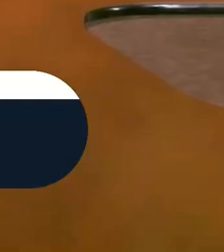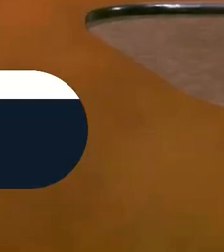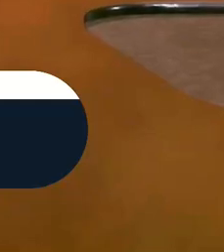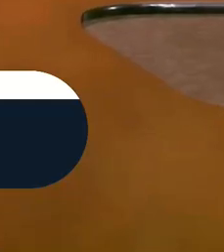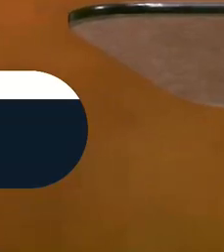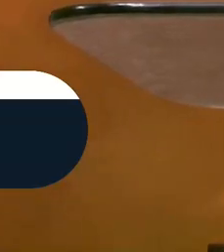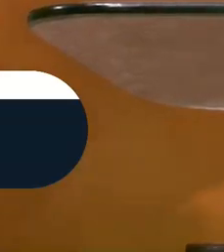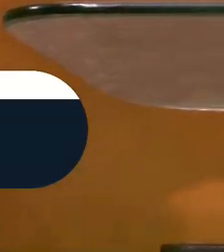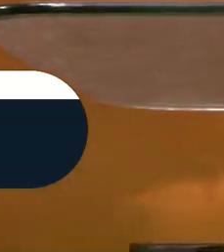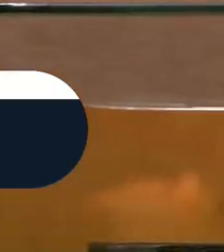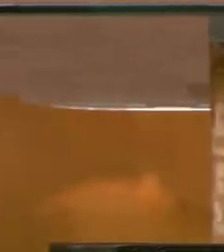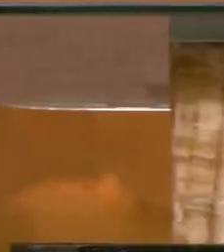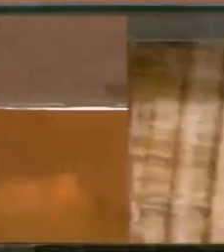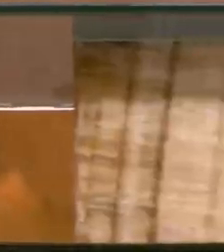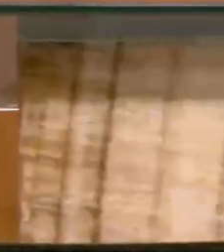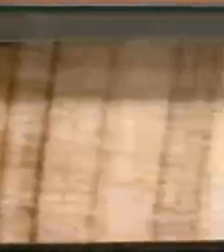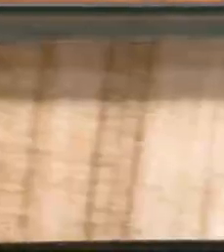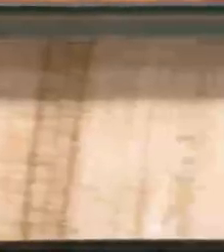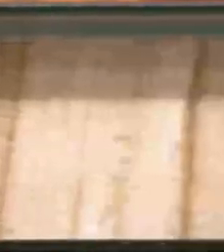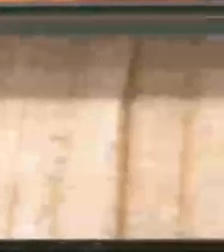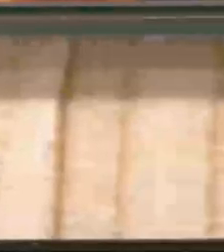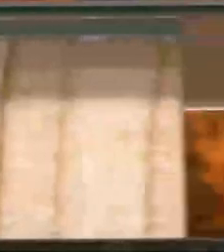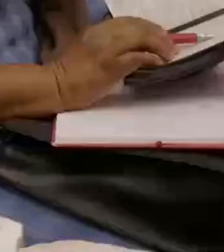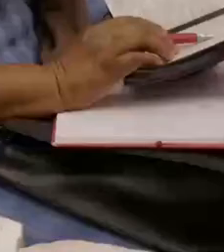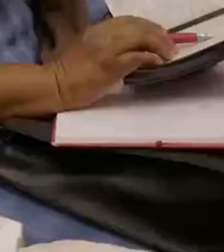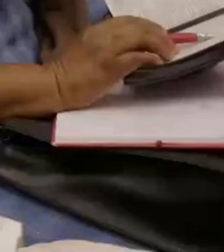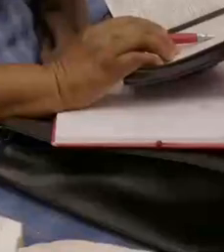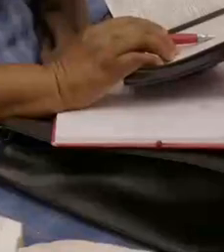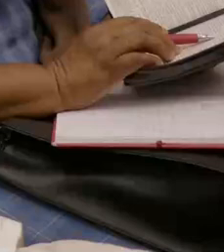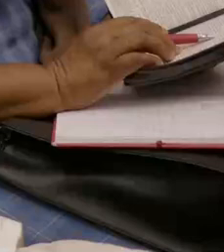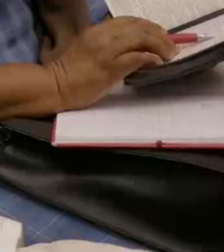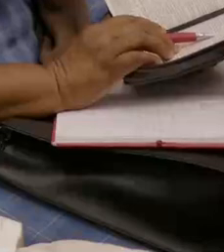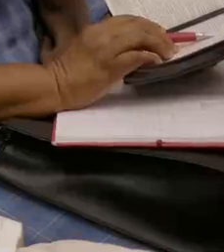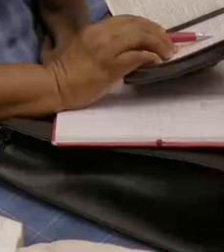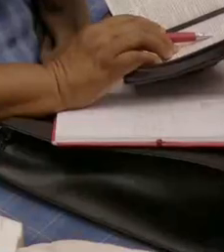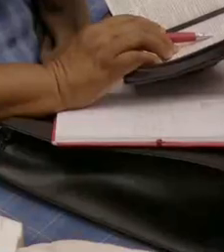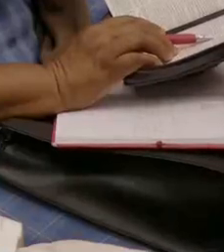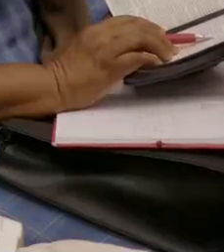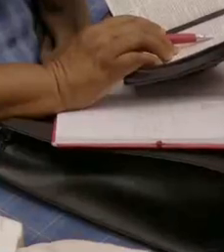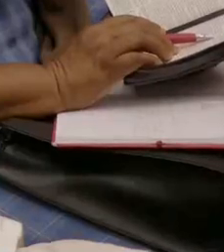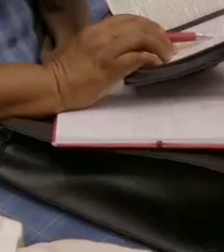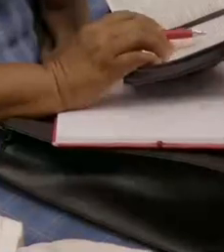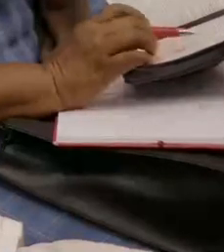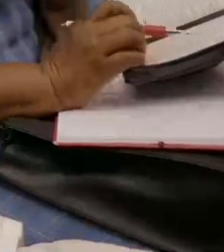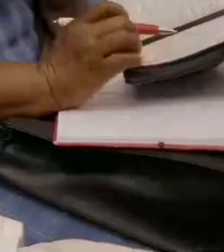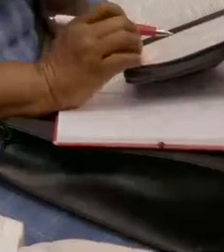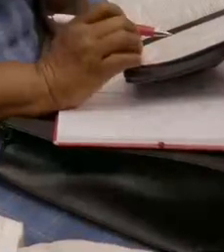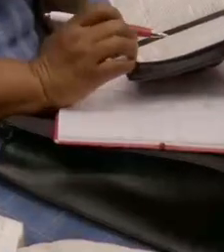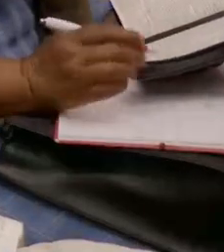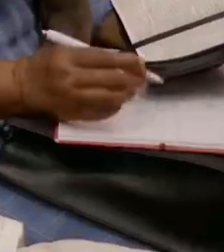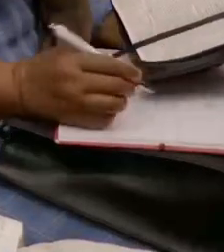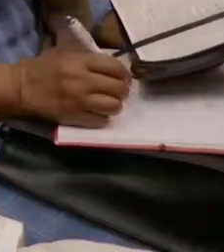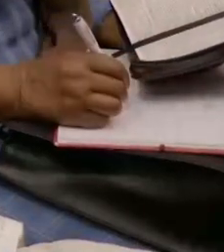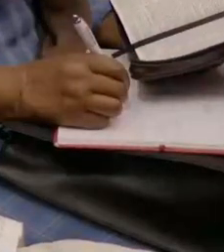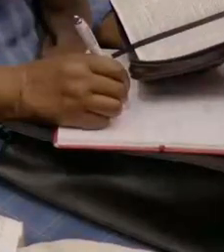les démons le croient aussi et ils tremblent. Les démons le